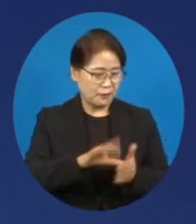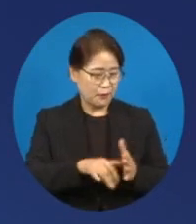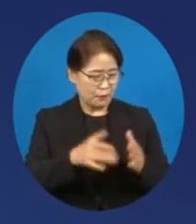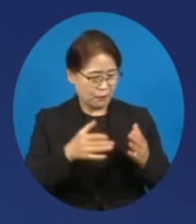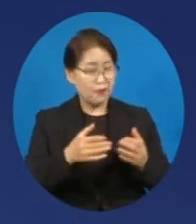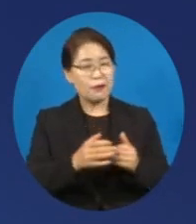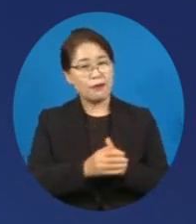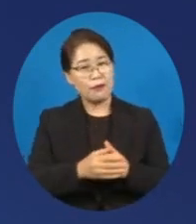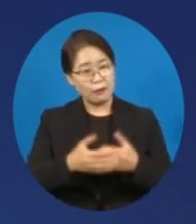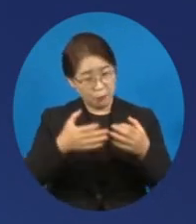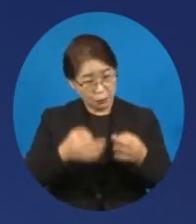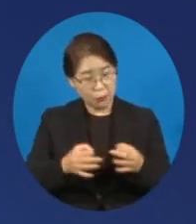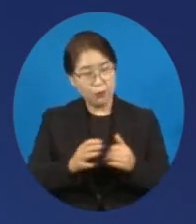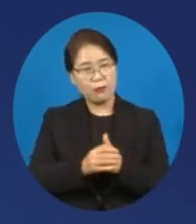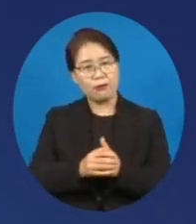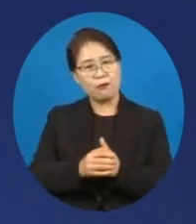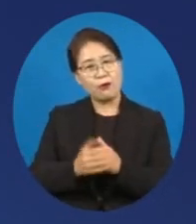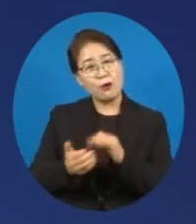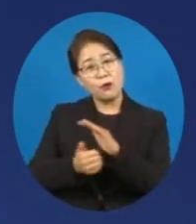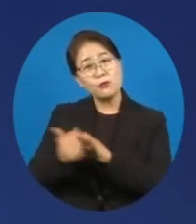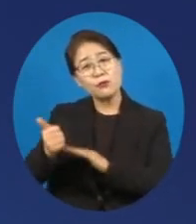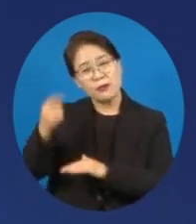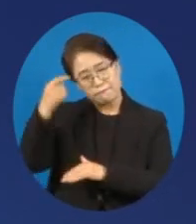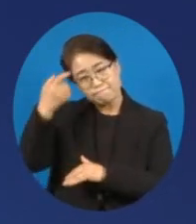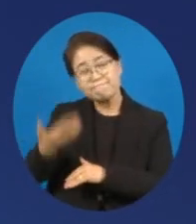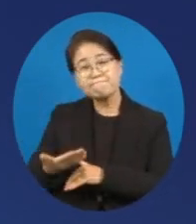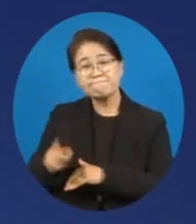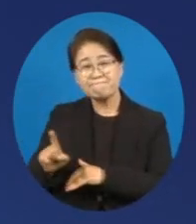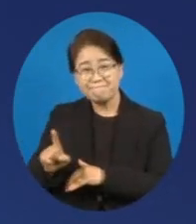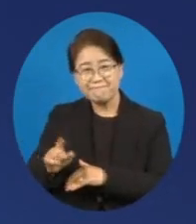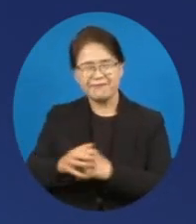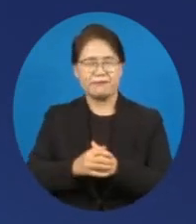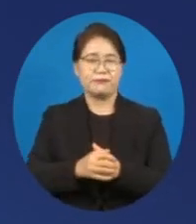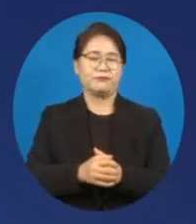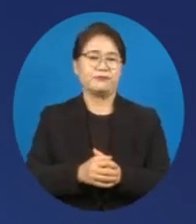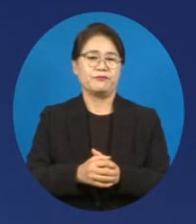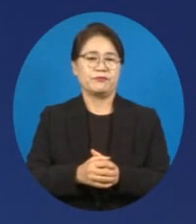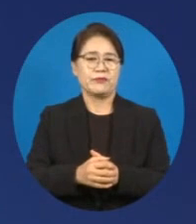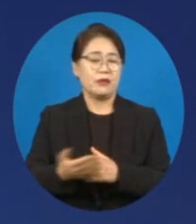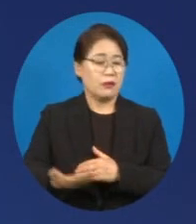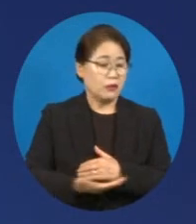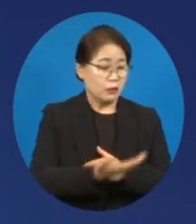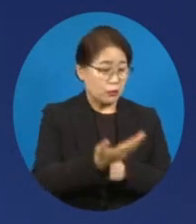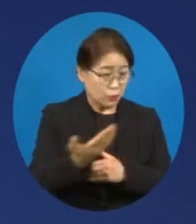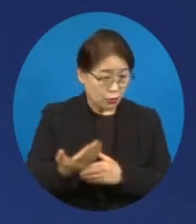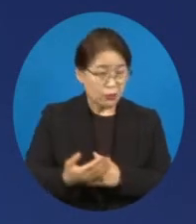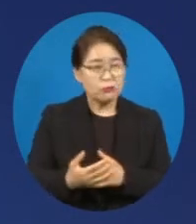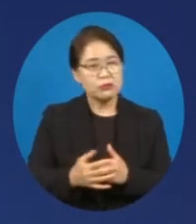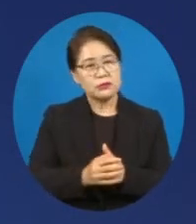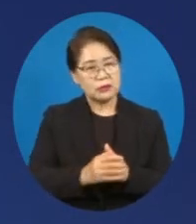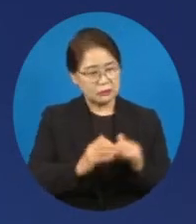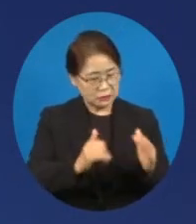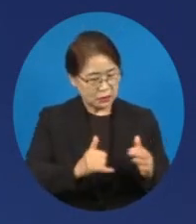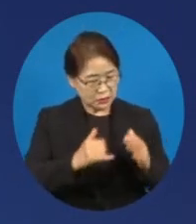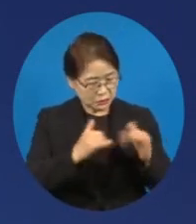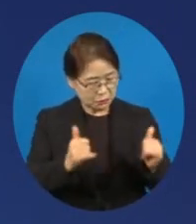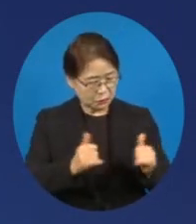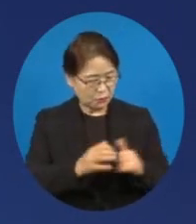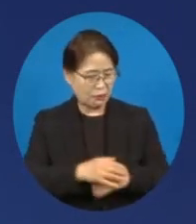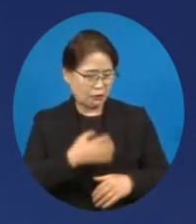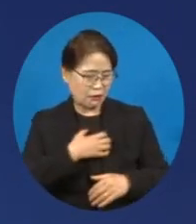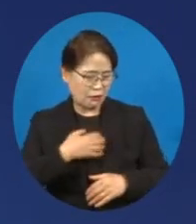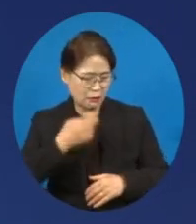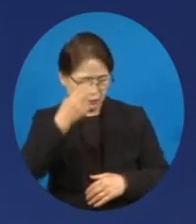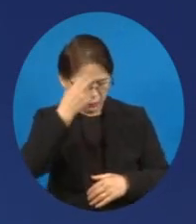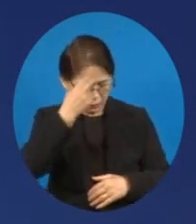그때 우리에게 소망에 관한 이유를 물어오는 거 아니겠습니까 그런데 여러분들이 세상 사람들보다 더 많이